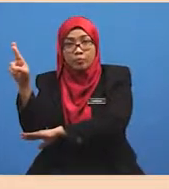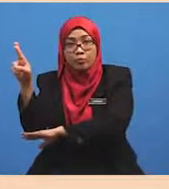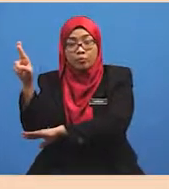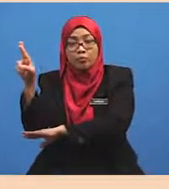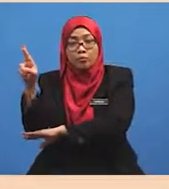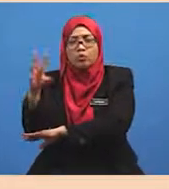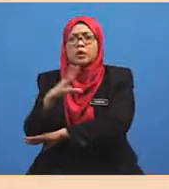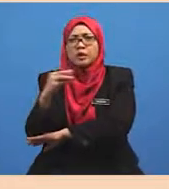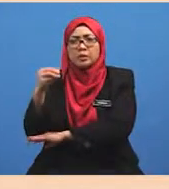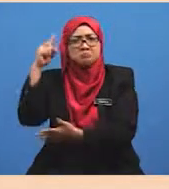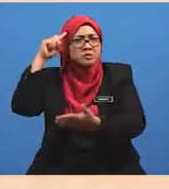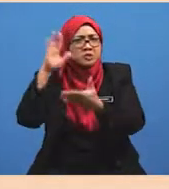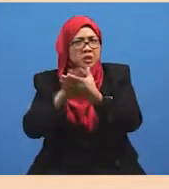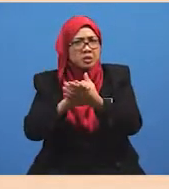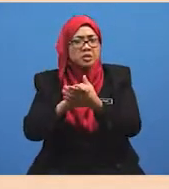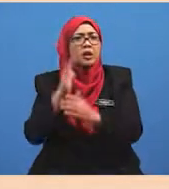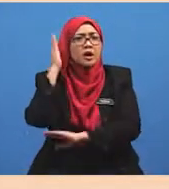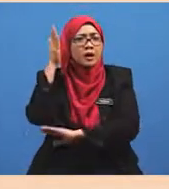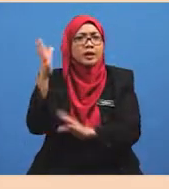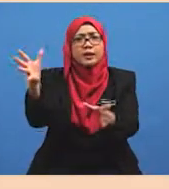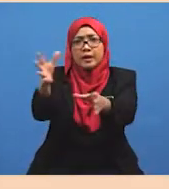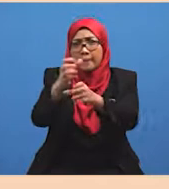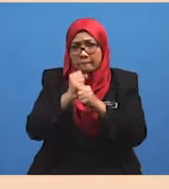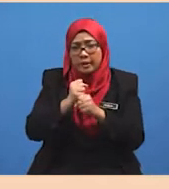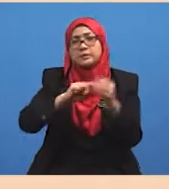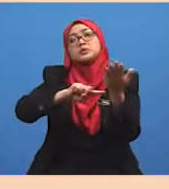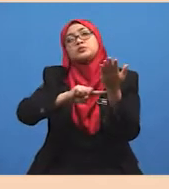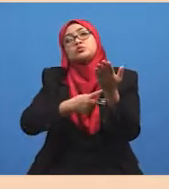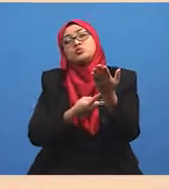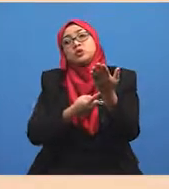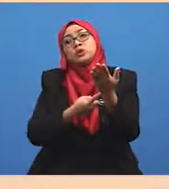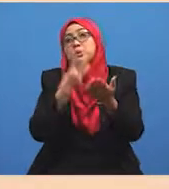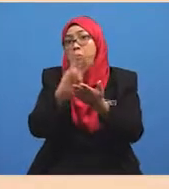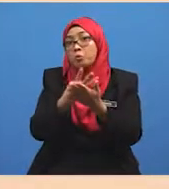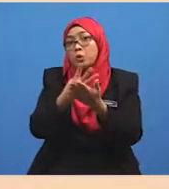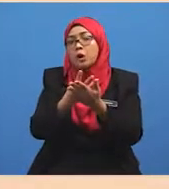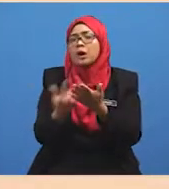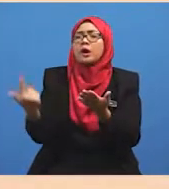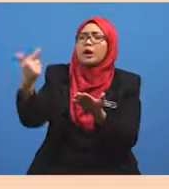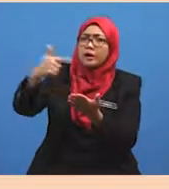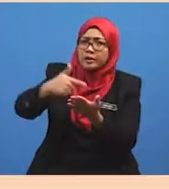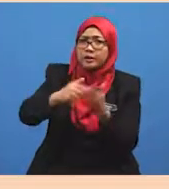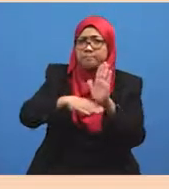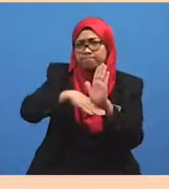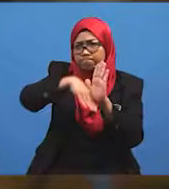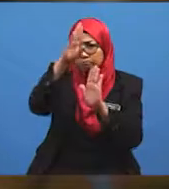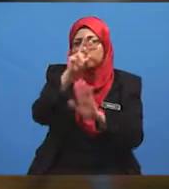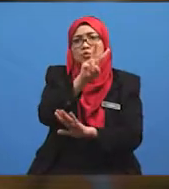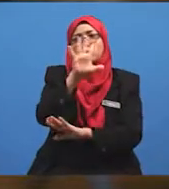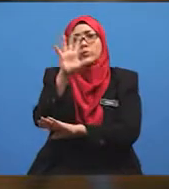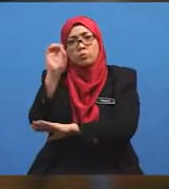akan mendapat pulang lain yang lebih tinggi facemash the data